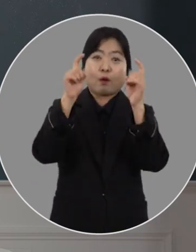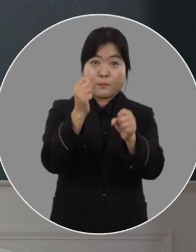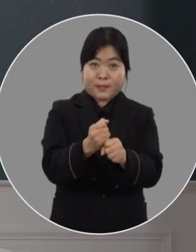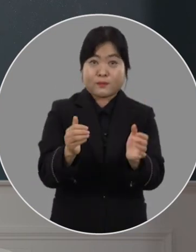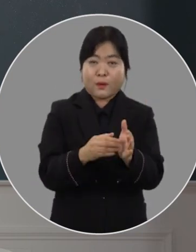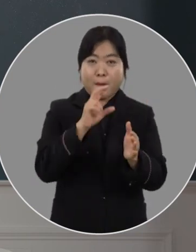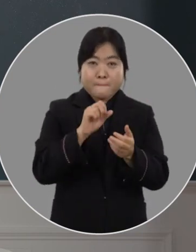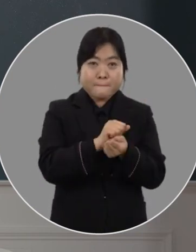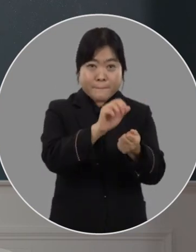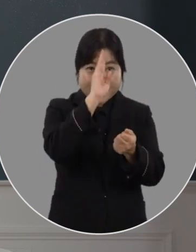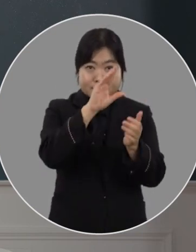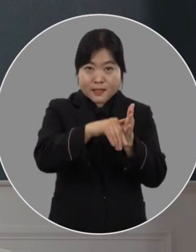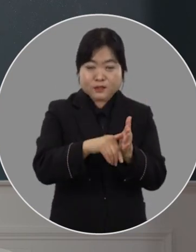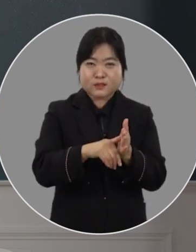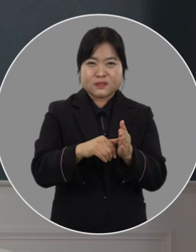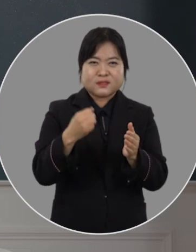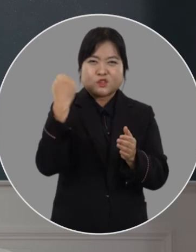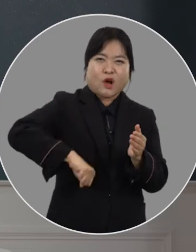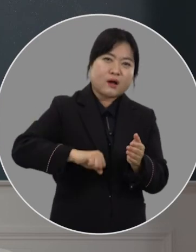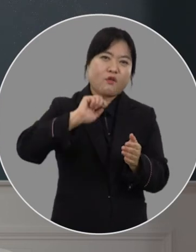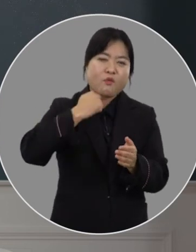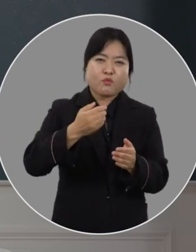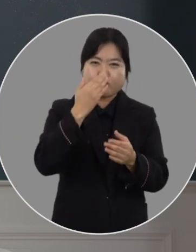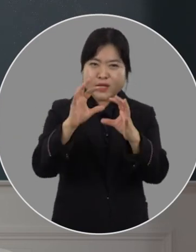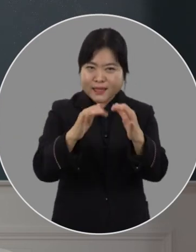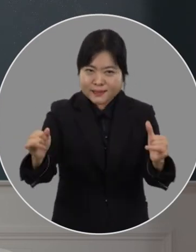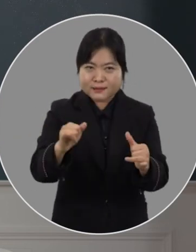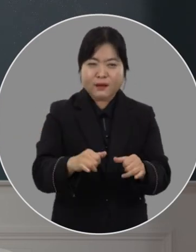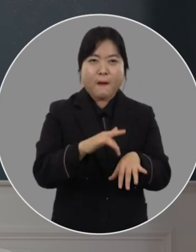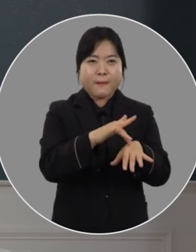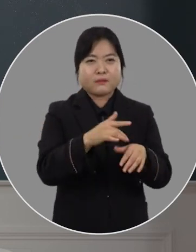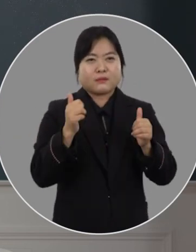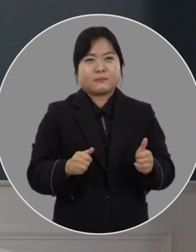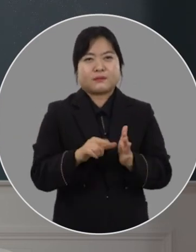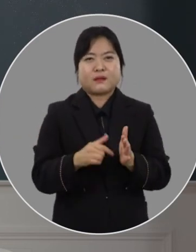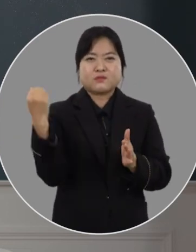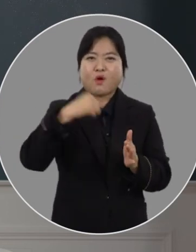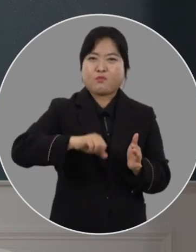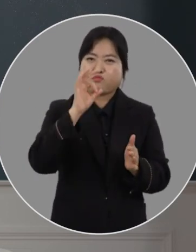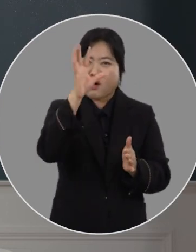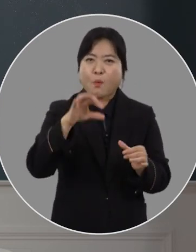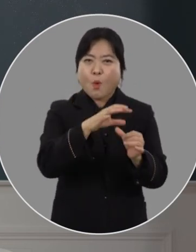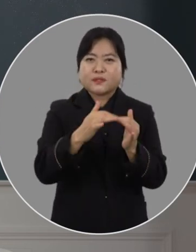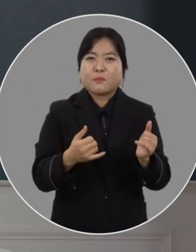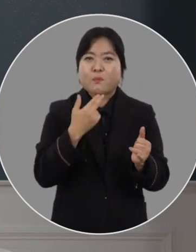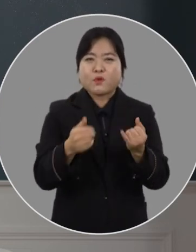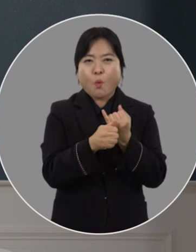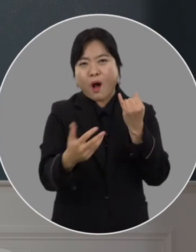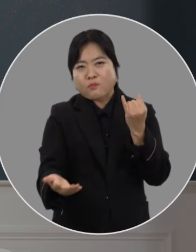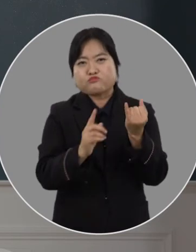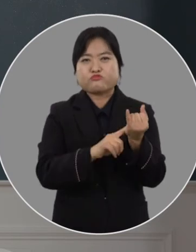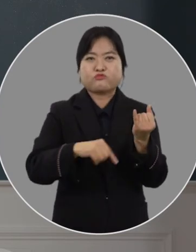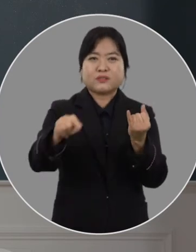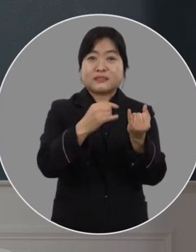만들었다면 페스트에서는 저항하지 못하는 유대인들을 마녀 재판에서는 저항할 수 없는 보호할 리가 없는